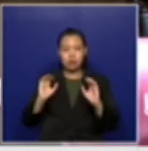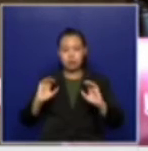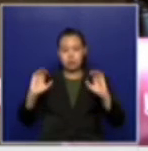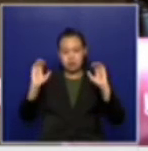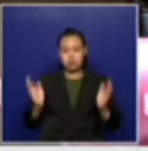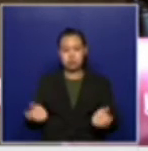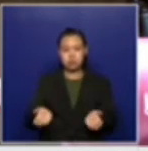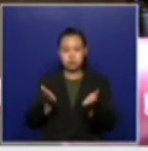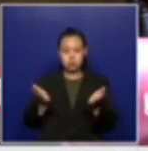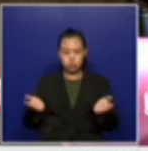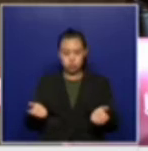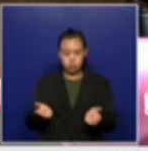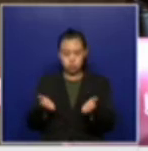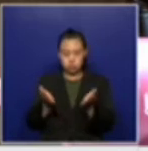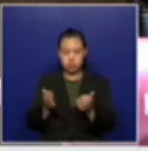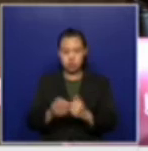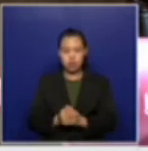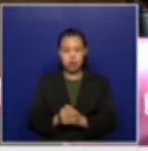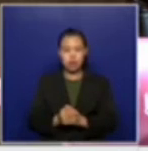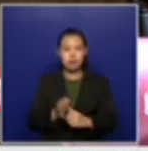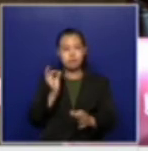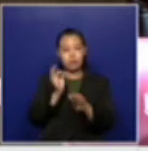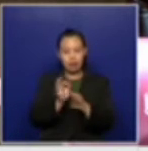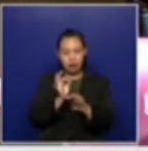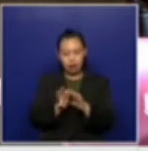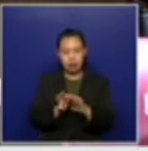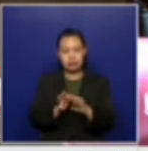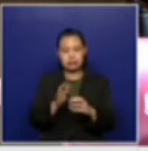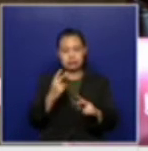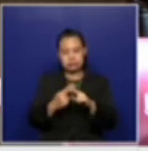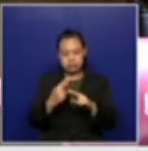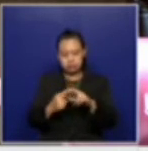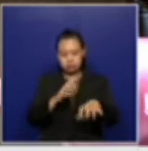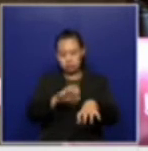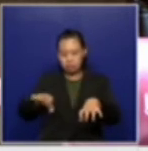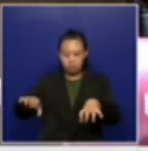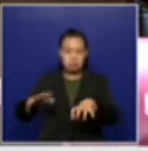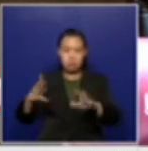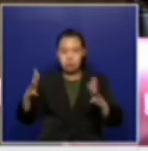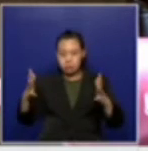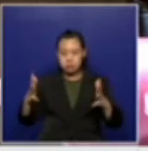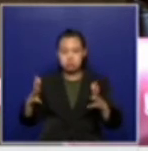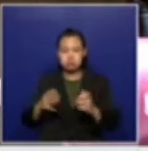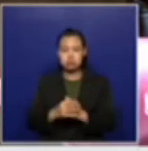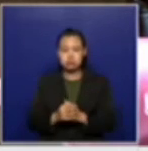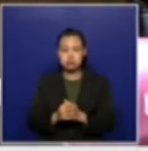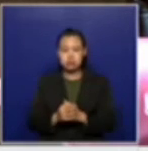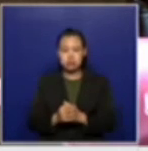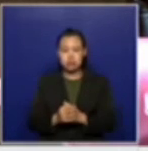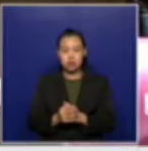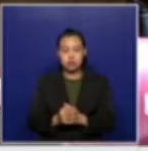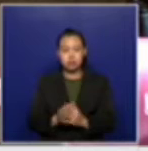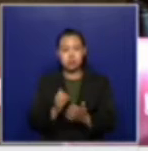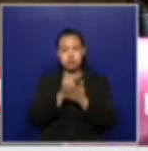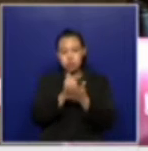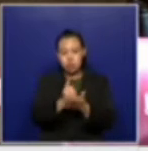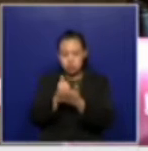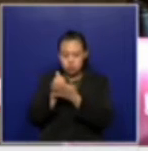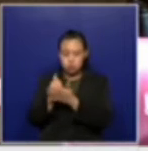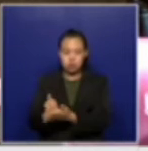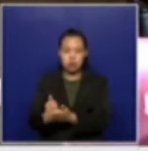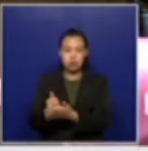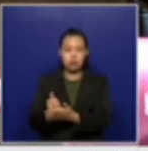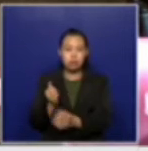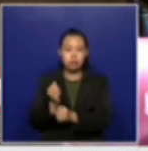นับสนุนบรรดานอนแบงค์ทั้งหลายโดยเฉพาะสินเชื่อซอฟท์โลนดังกล่าวนี้เพื่อเสริมสภาพคล่องให้กับผู้ประกอบการ